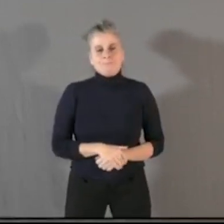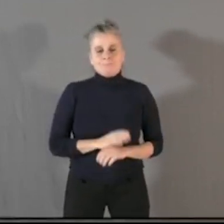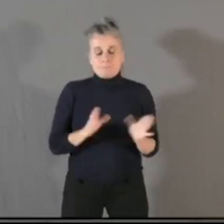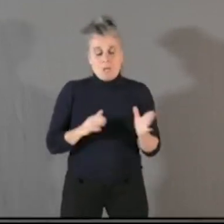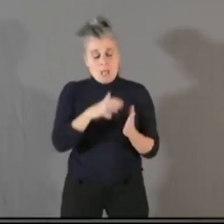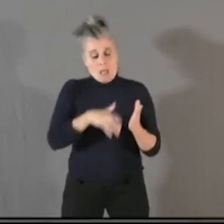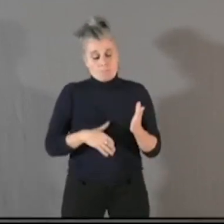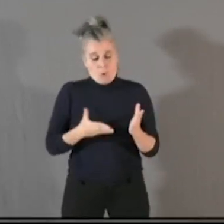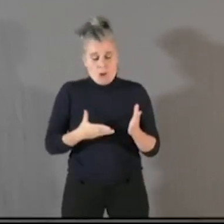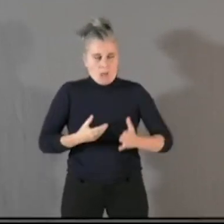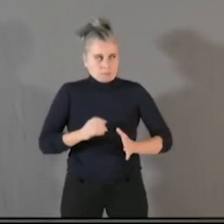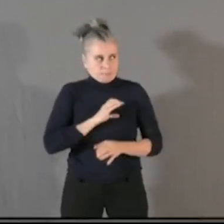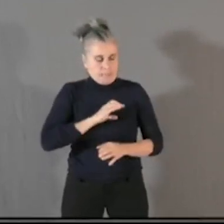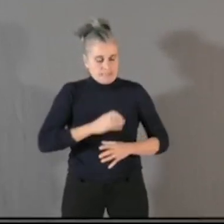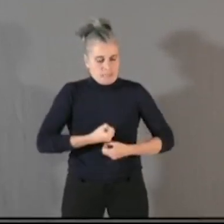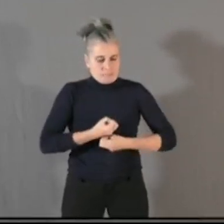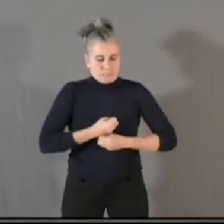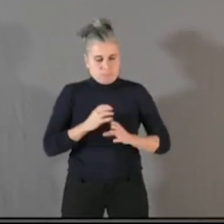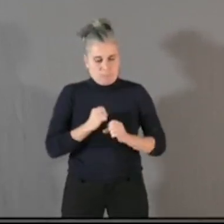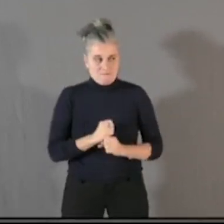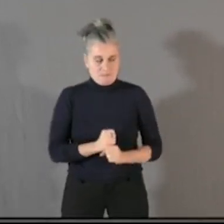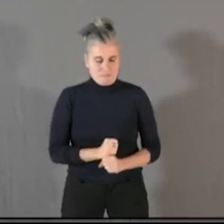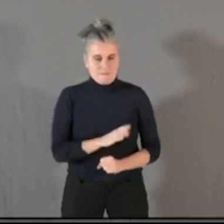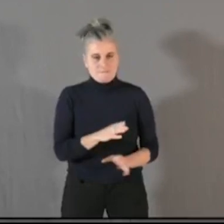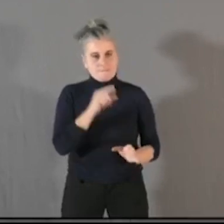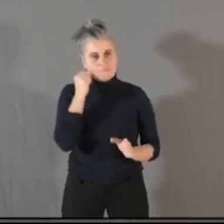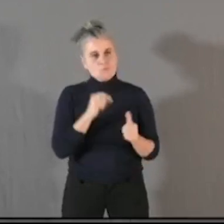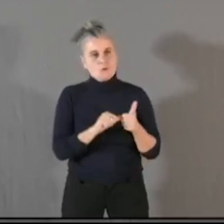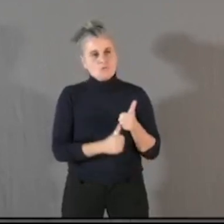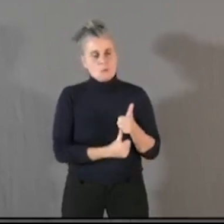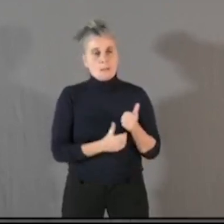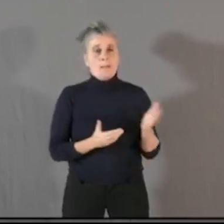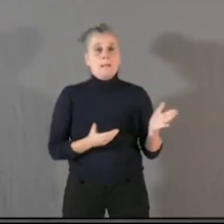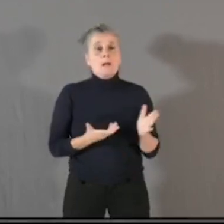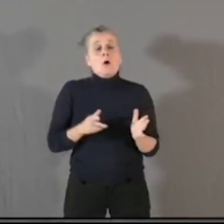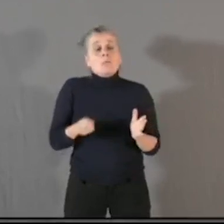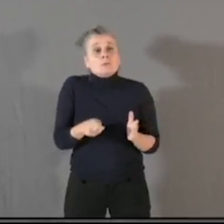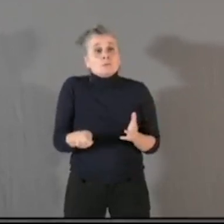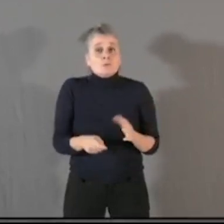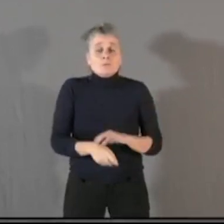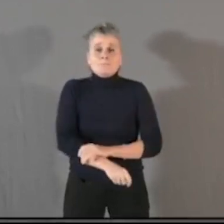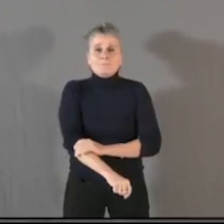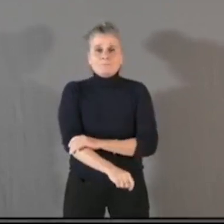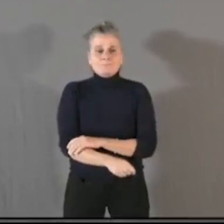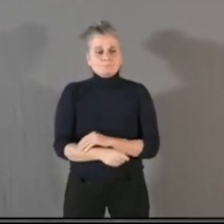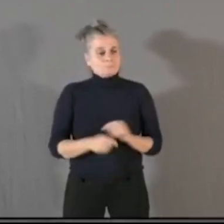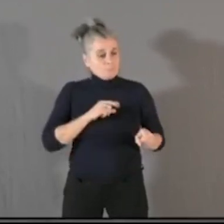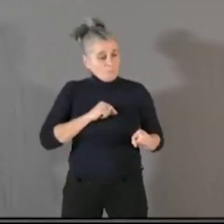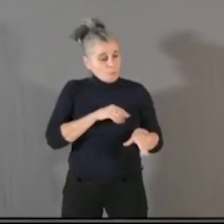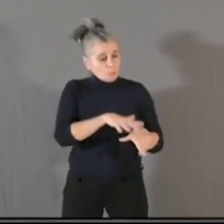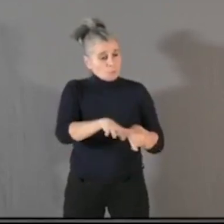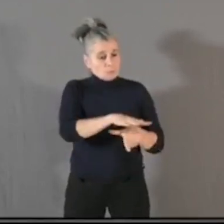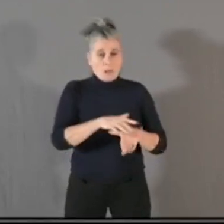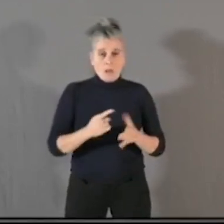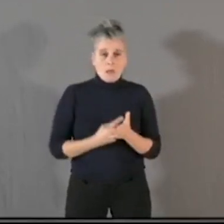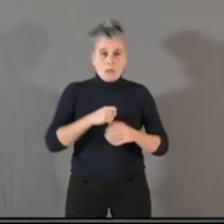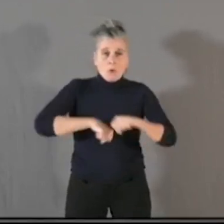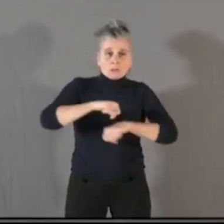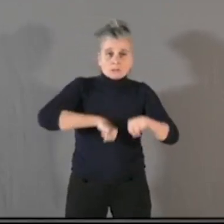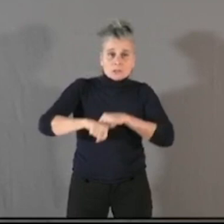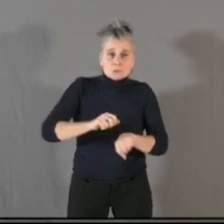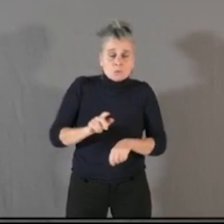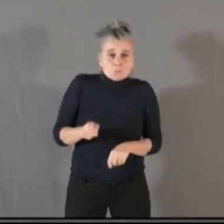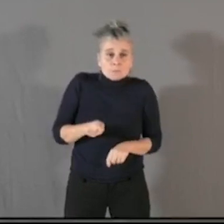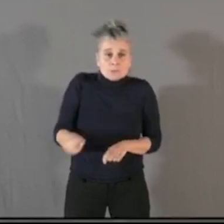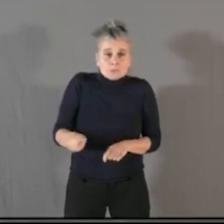plus rapide possible, monsieur l'adjoint, on peut toujours être en accord avec une réorganisation dans un service dont beaucoup